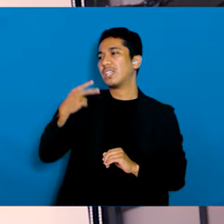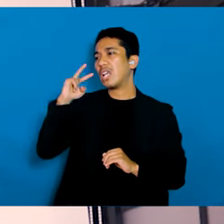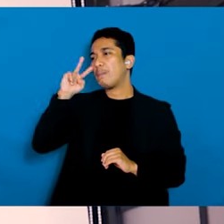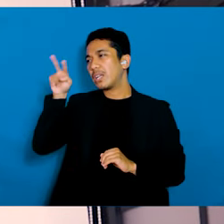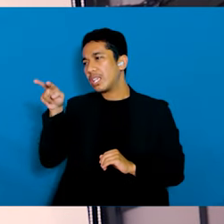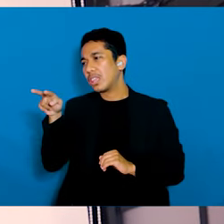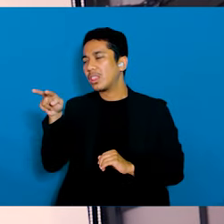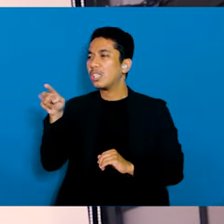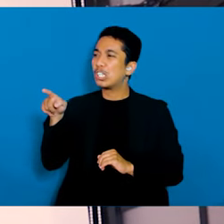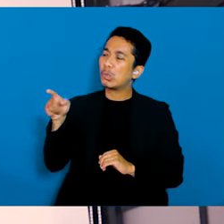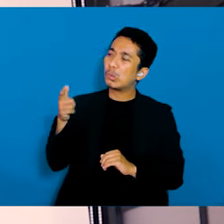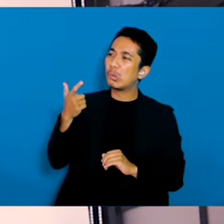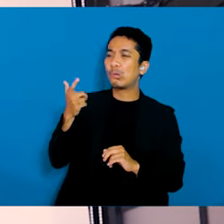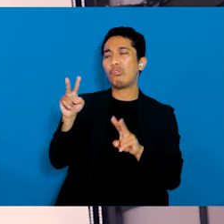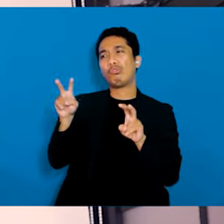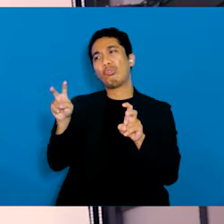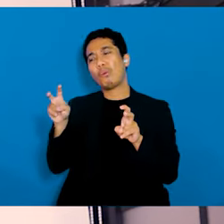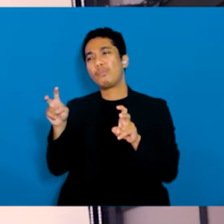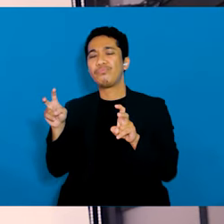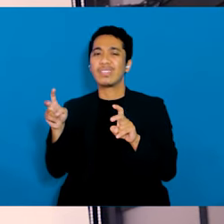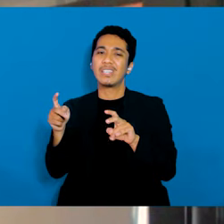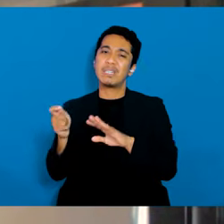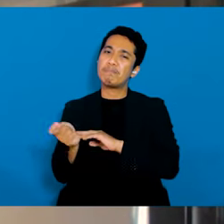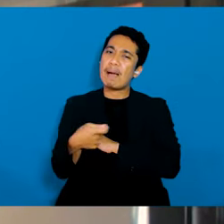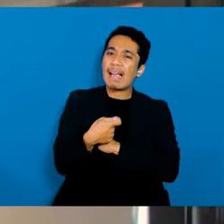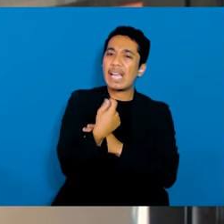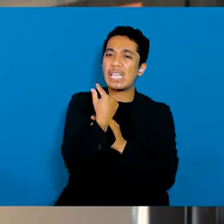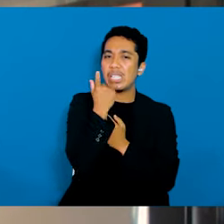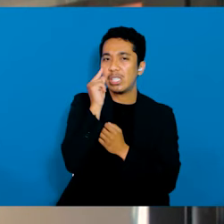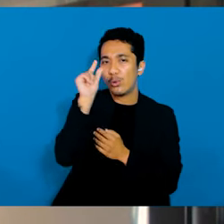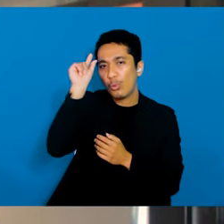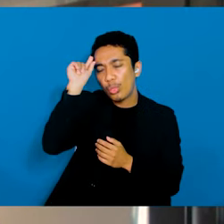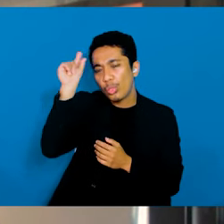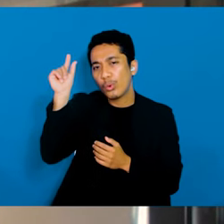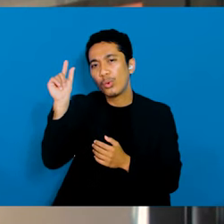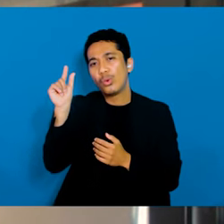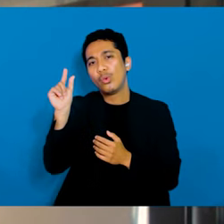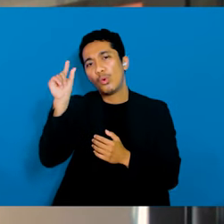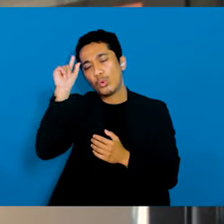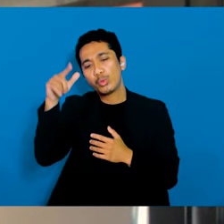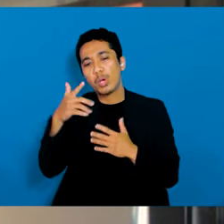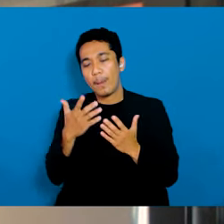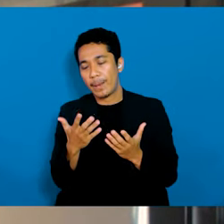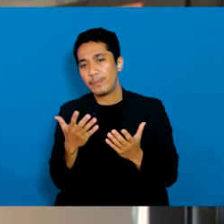Bahkan kadang saya melihat kemudian ini dipakai untuk